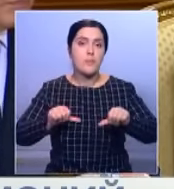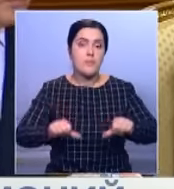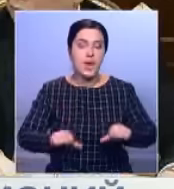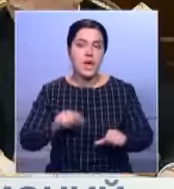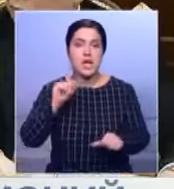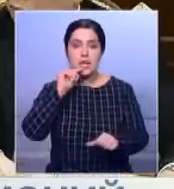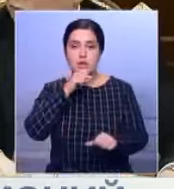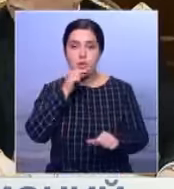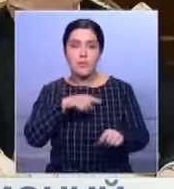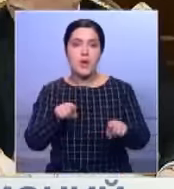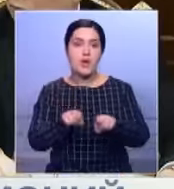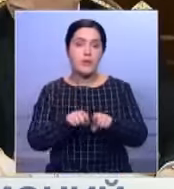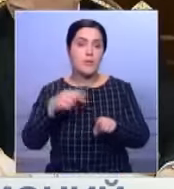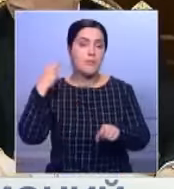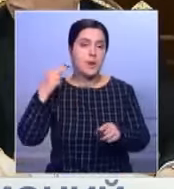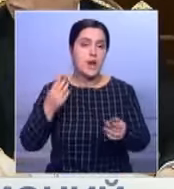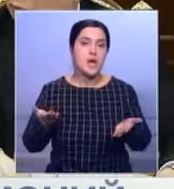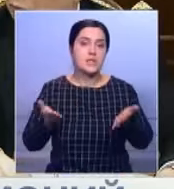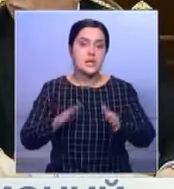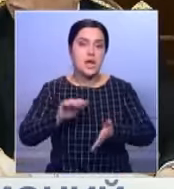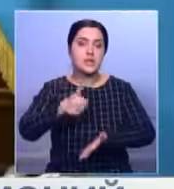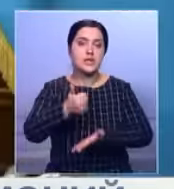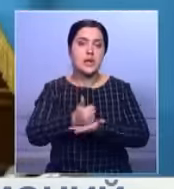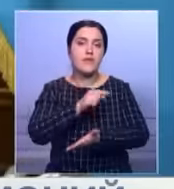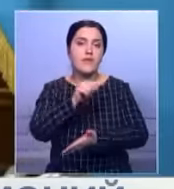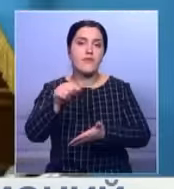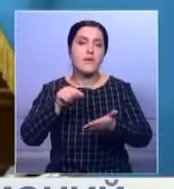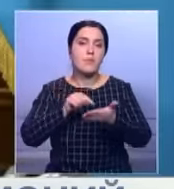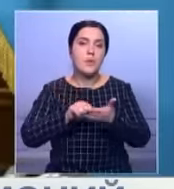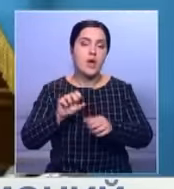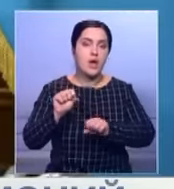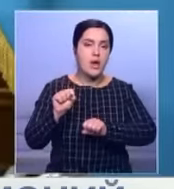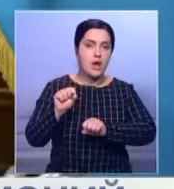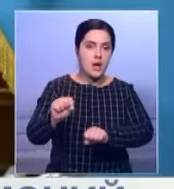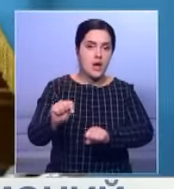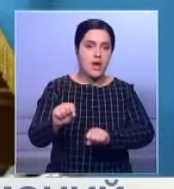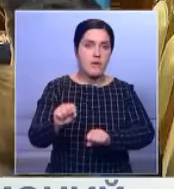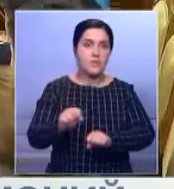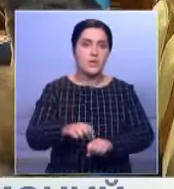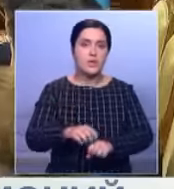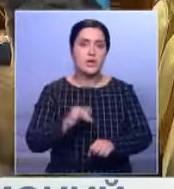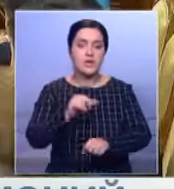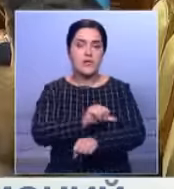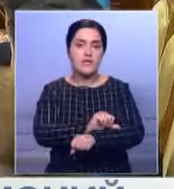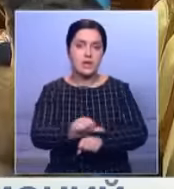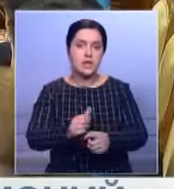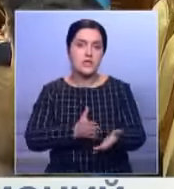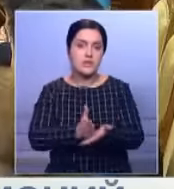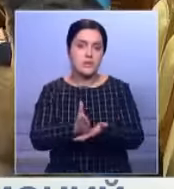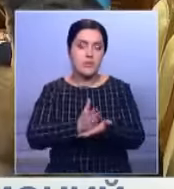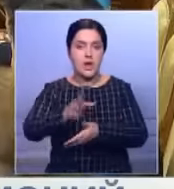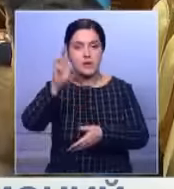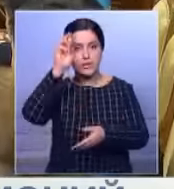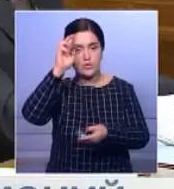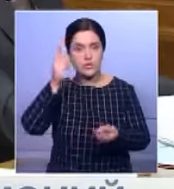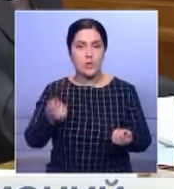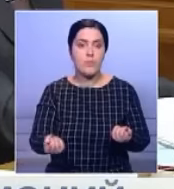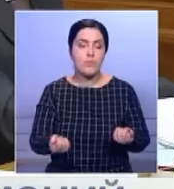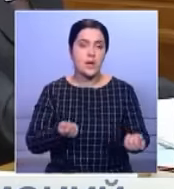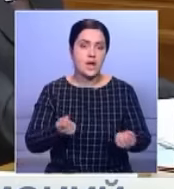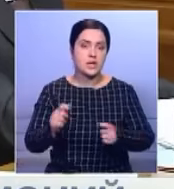сфере экономики. А в компетенции президента останутся основные вопросы обороноспособности, внешней